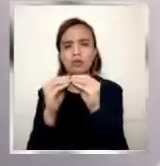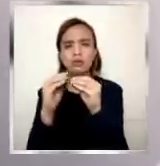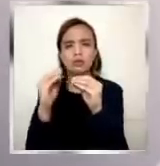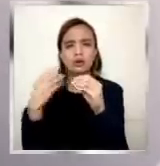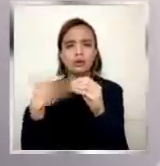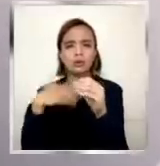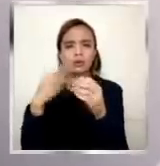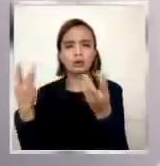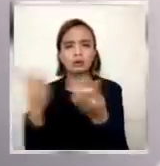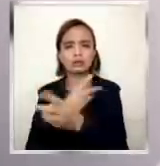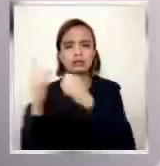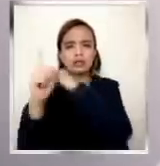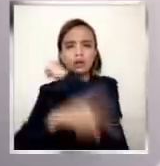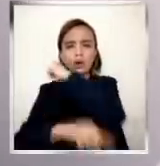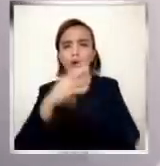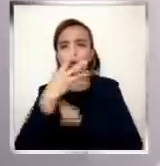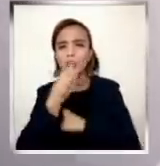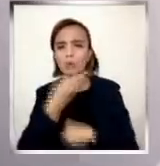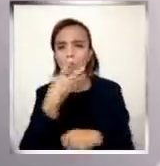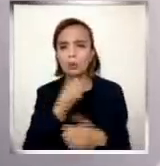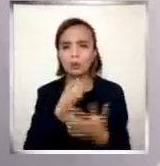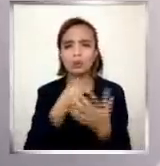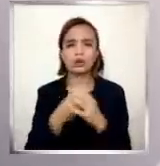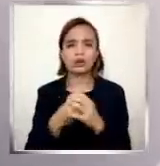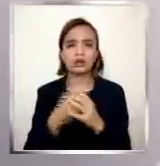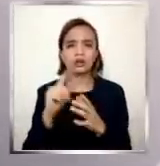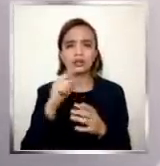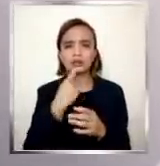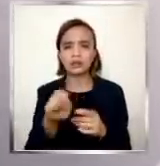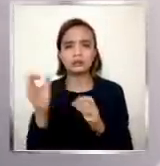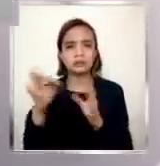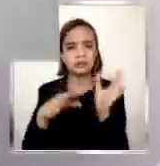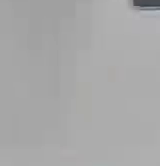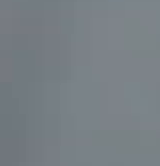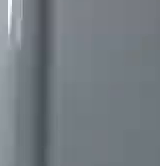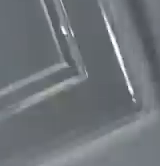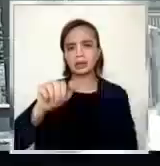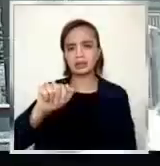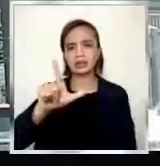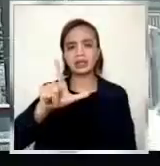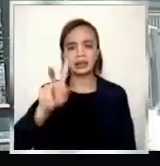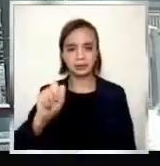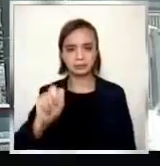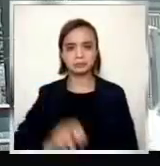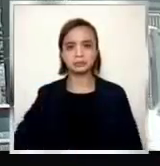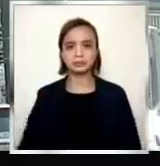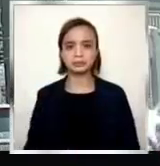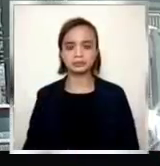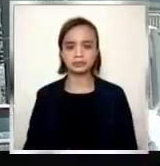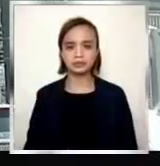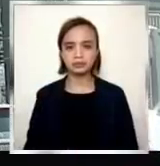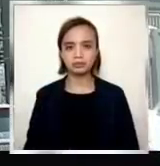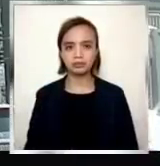sa SALN ng mga opisyal. Nakatutok si Cedric Castillo.